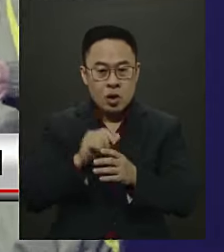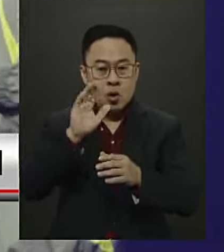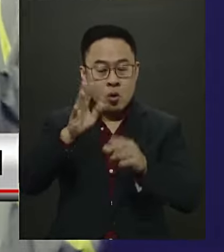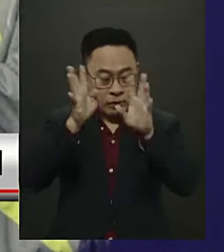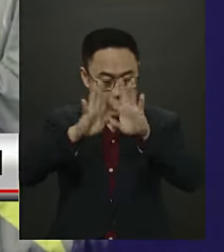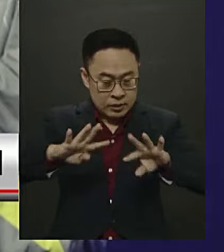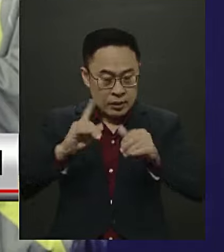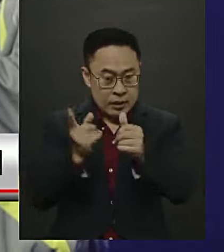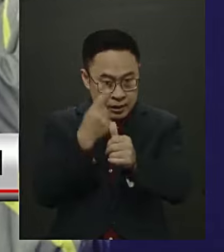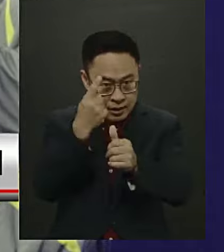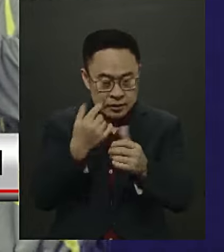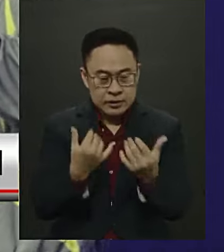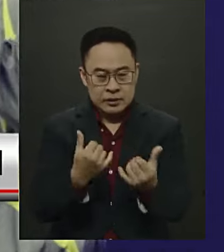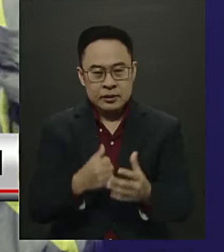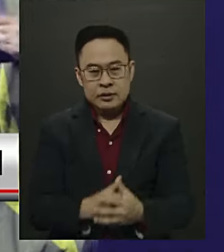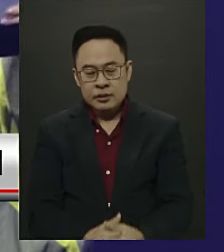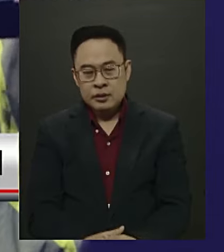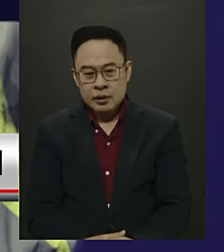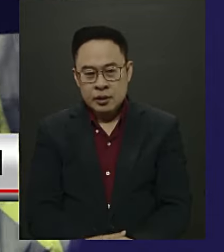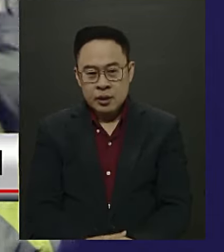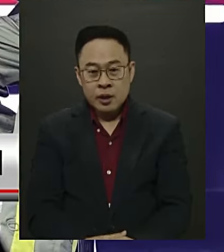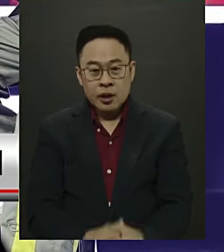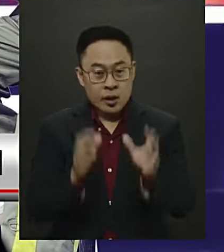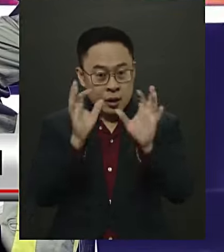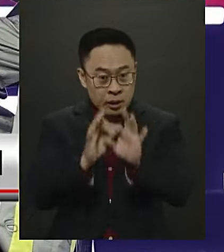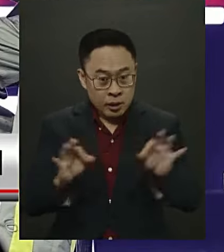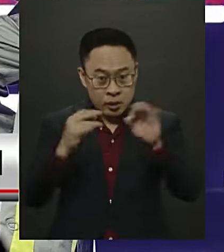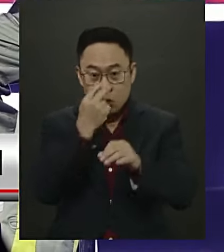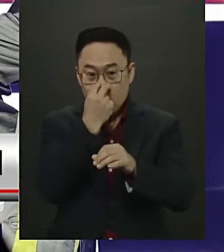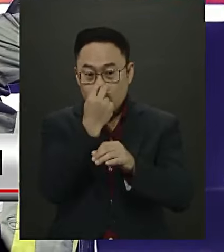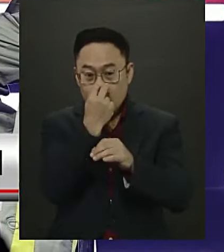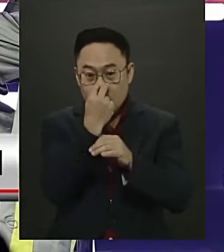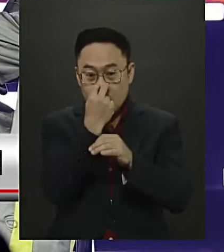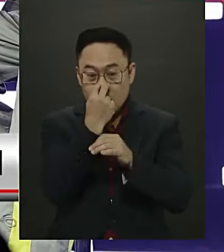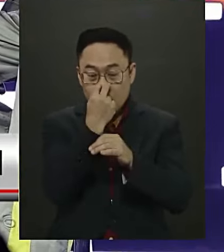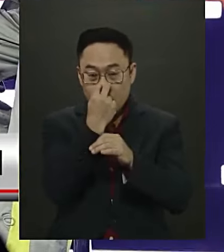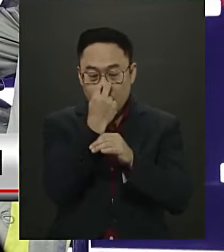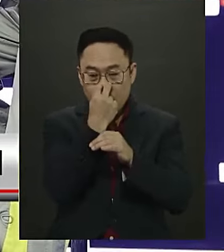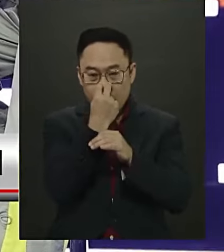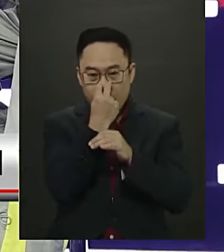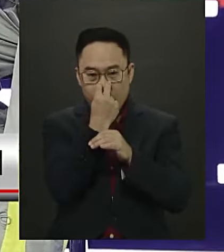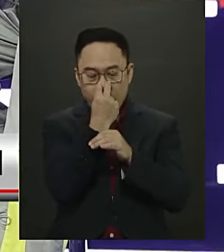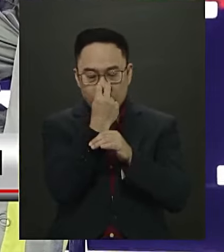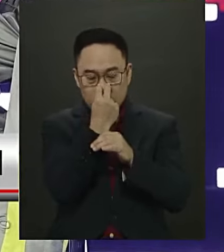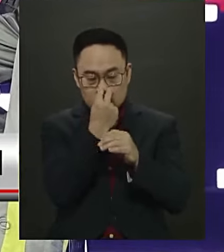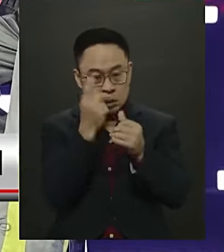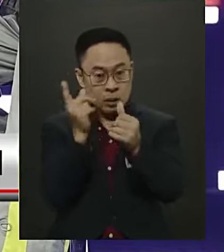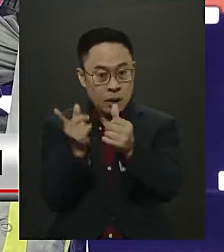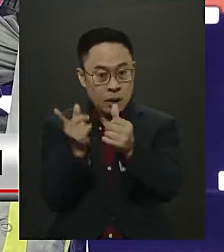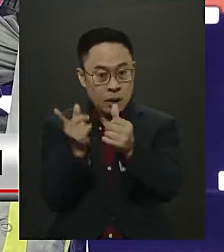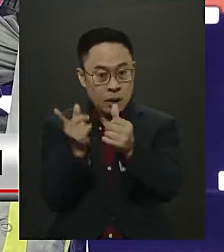คะแล้วก็ที่มันน่าตื่นเต้นเพราะอะไรเพราะว่านี่เป็นครั้งแรกที่ไคลรีเออร์วิงมีโอกาสมาเยือนประเทศ